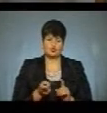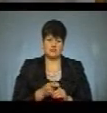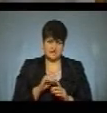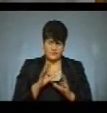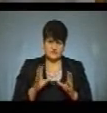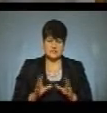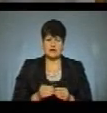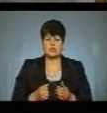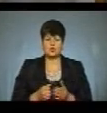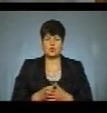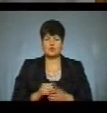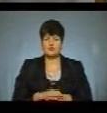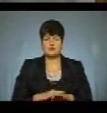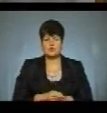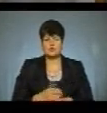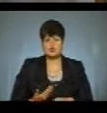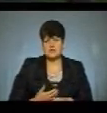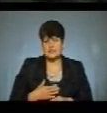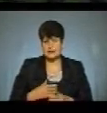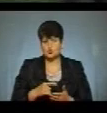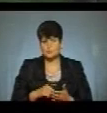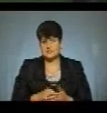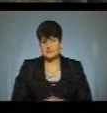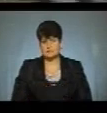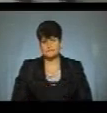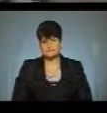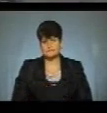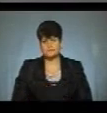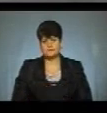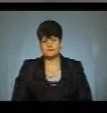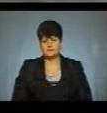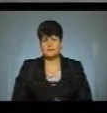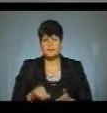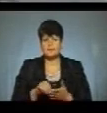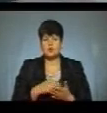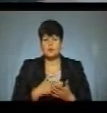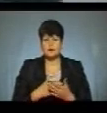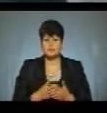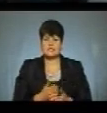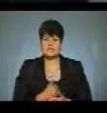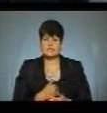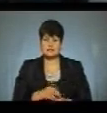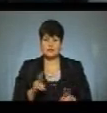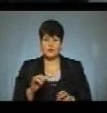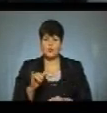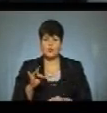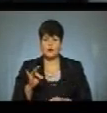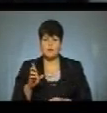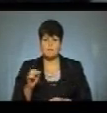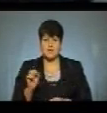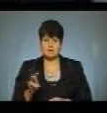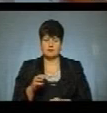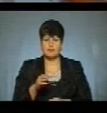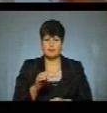до суспільного життя нашого міста. З представником громадської ініціативи «Урбан Т» Анастасією